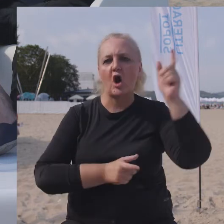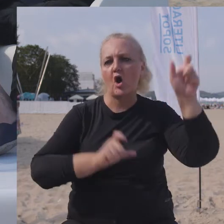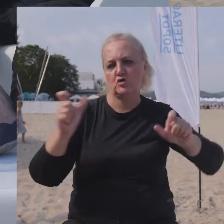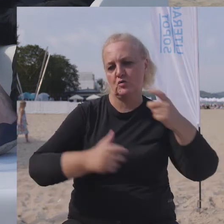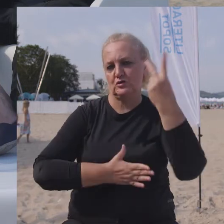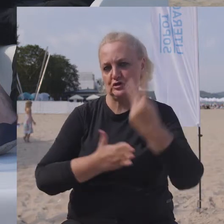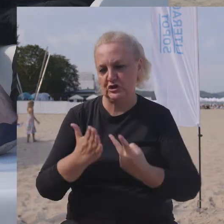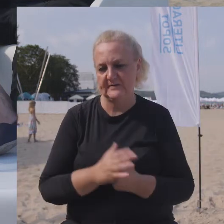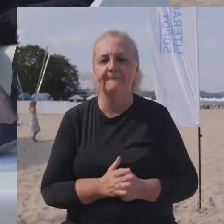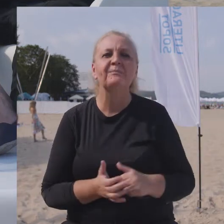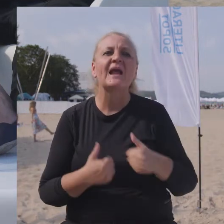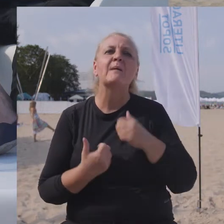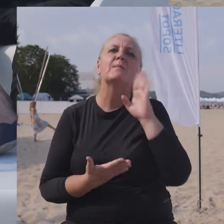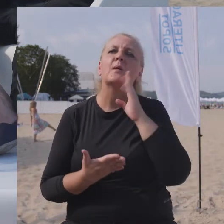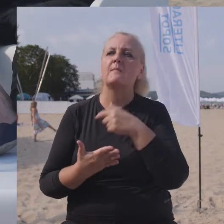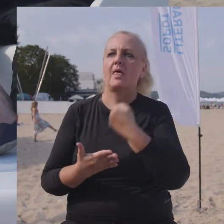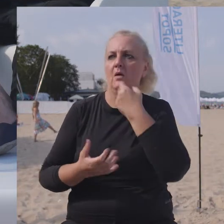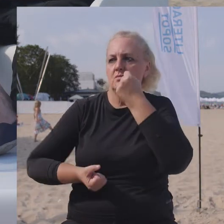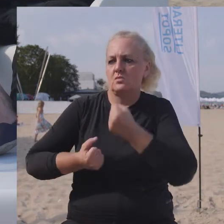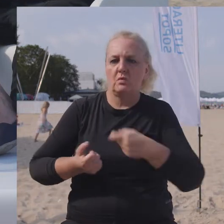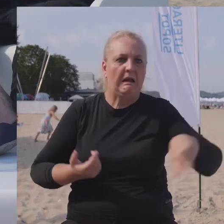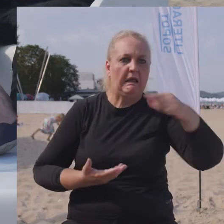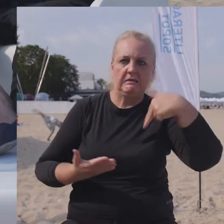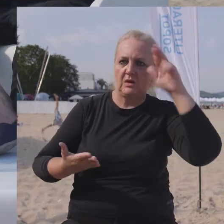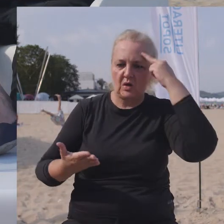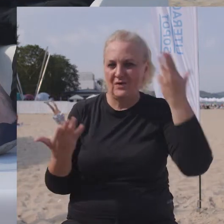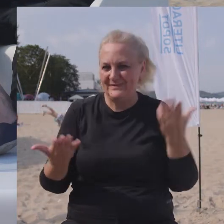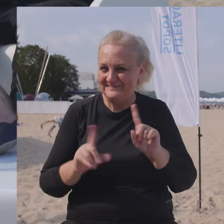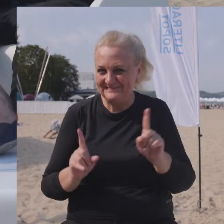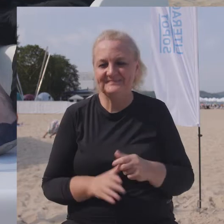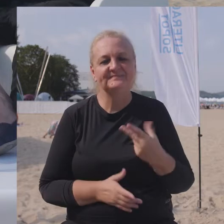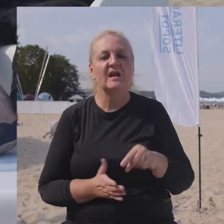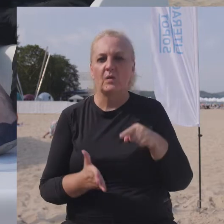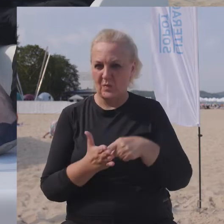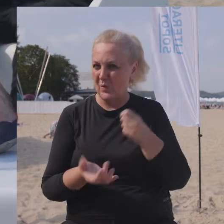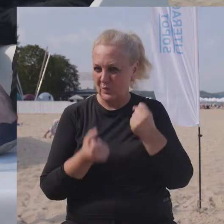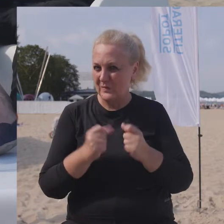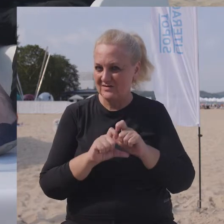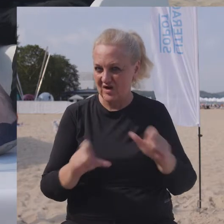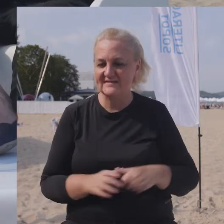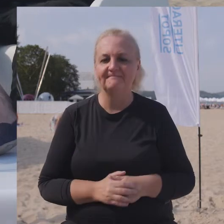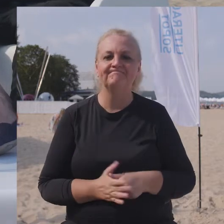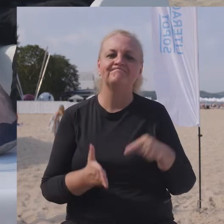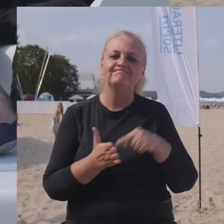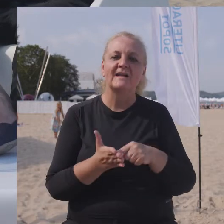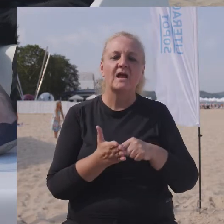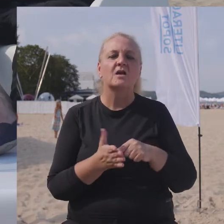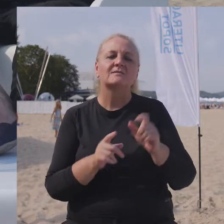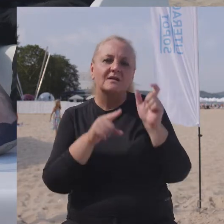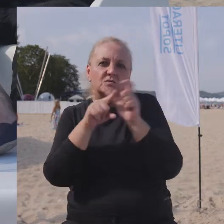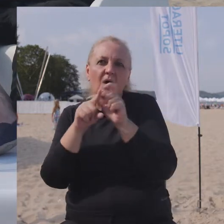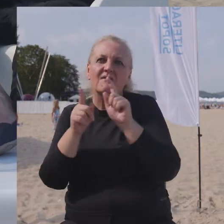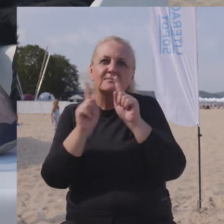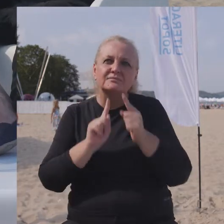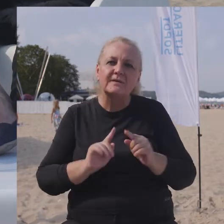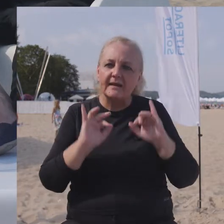i czytelniczek, znaczy żeby nie był tylko jakąś taką właśnie wydmuszką. To jest trudny moment, kiedy jakby redefiniuje się pewne